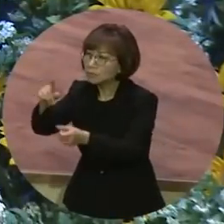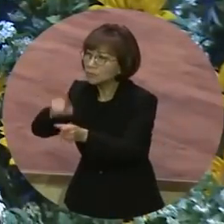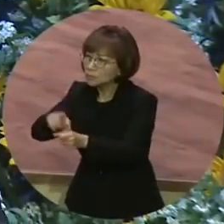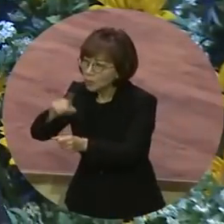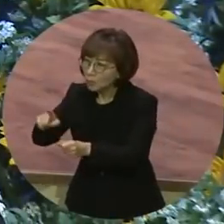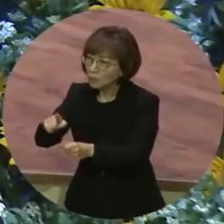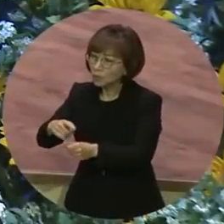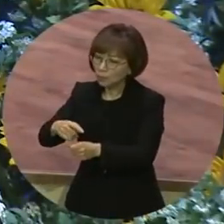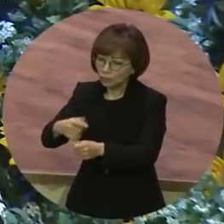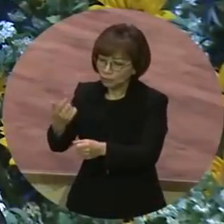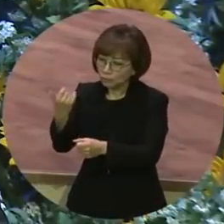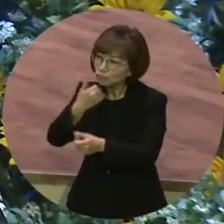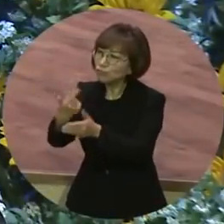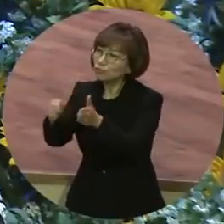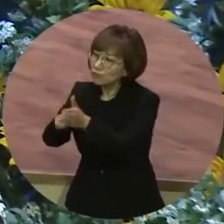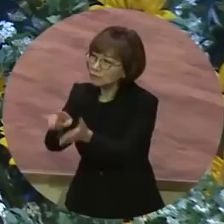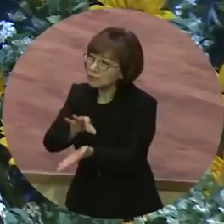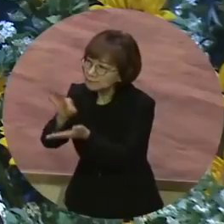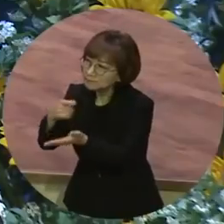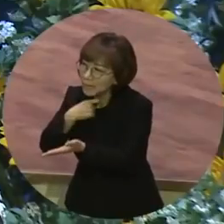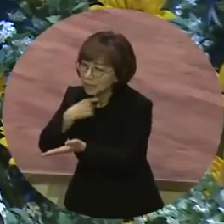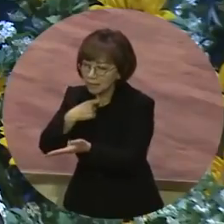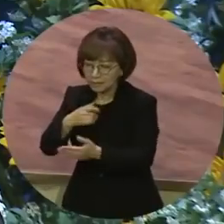뭐 누구를 위해서입니까?